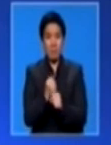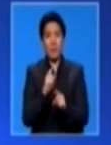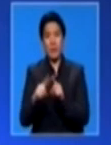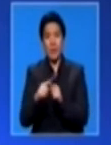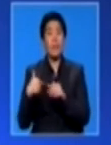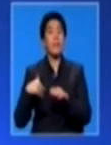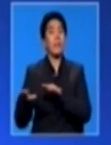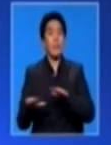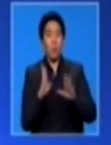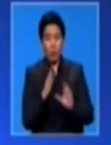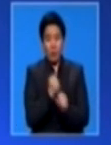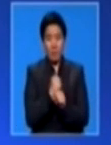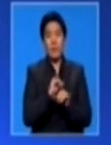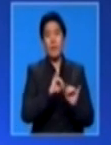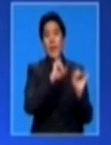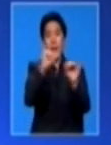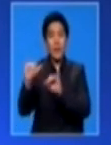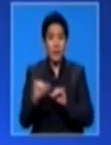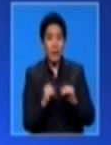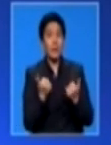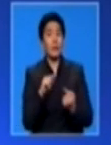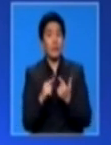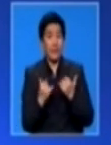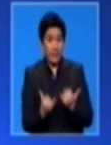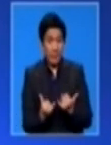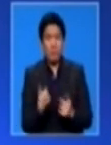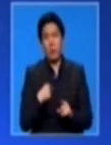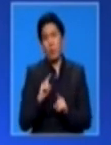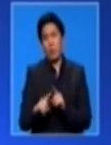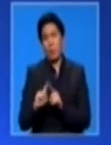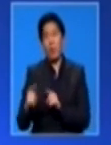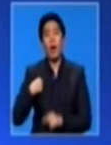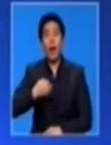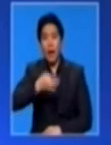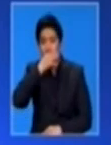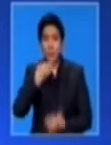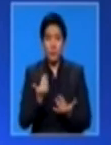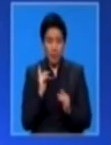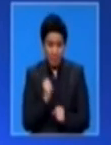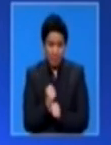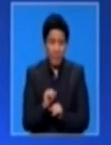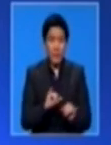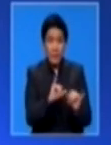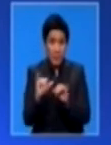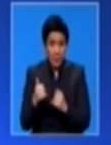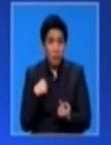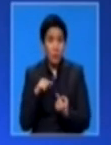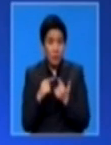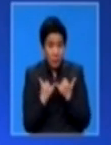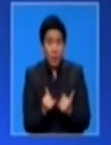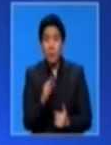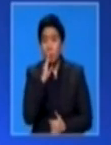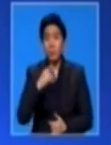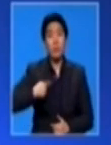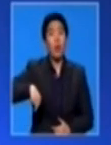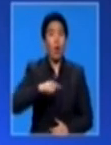รียมรับการเคลื่อนย้ายแรงงานที่มีคุณภาพอะไรเหล่านี้นะครับมีทั้งหลายอาชีพนะที่เขาเคลื่อนย้ายไปมาเนี่ยเราถ้าเรา